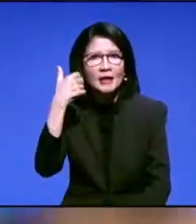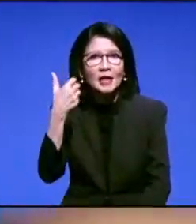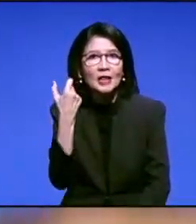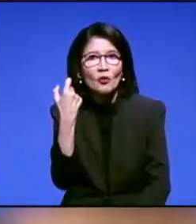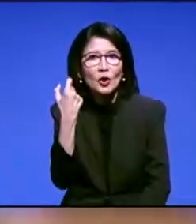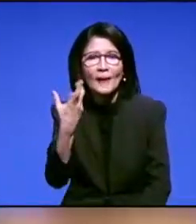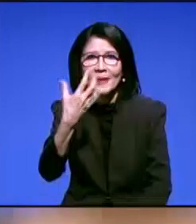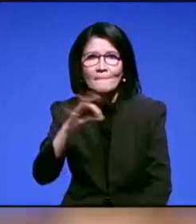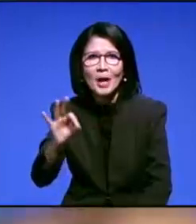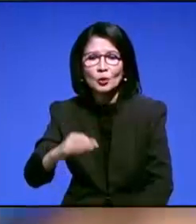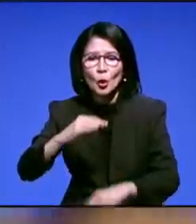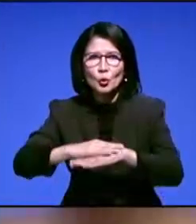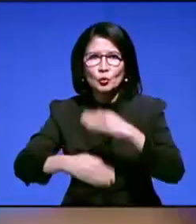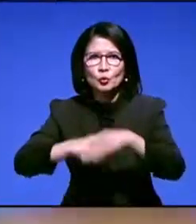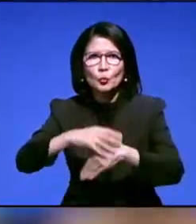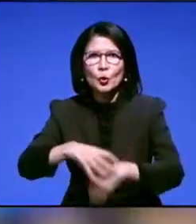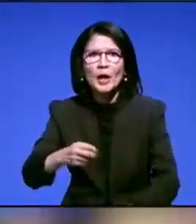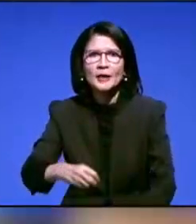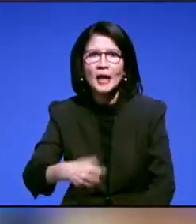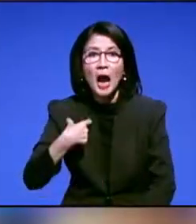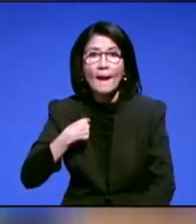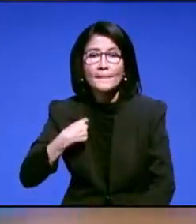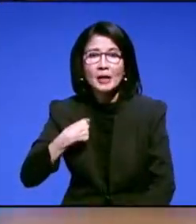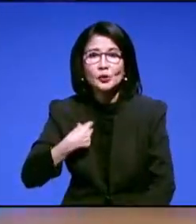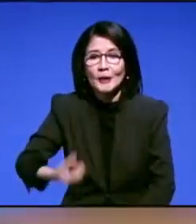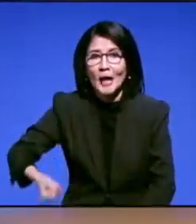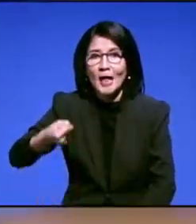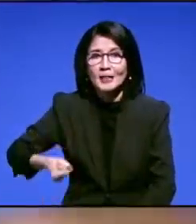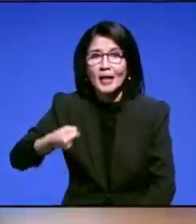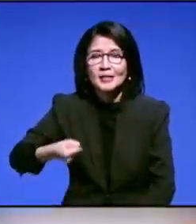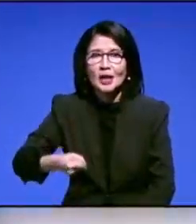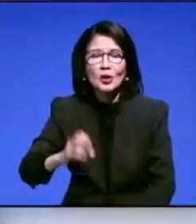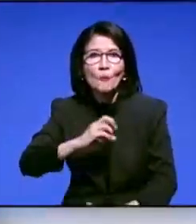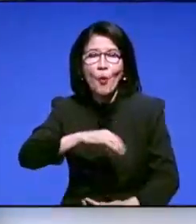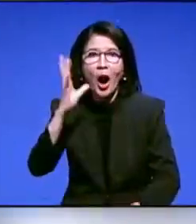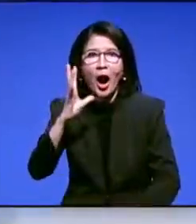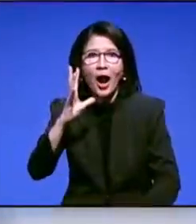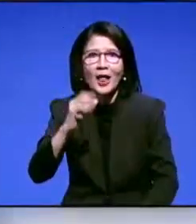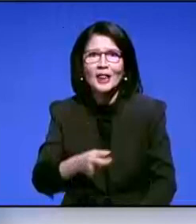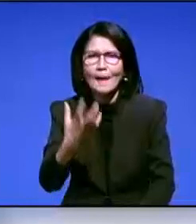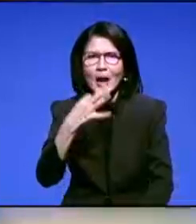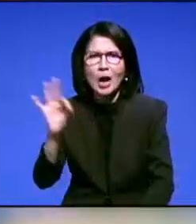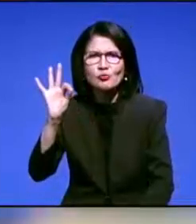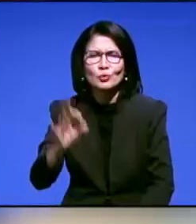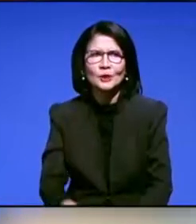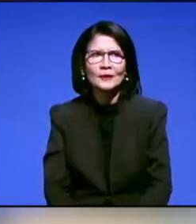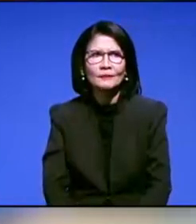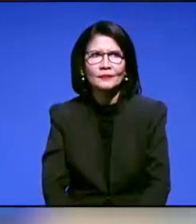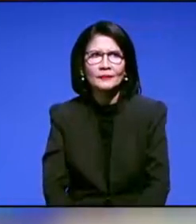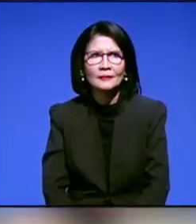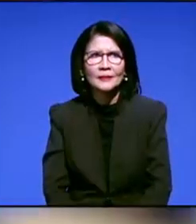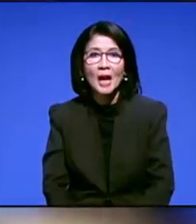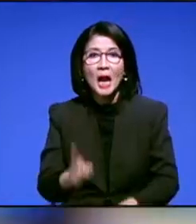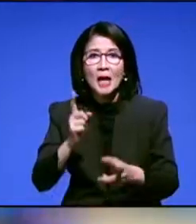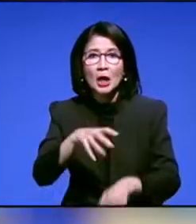terbaru, tumpukan pakaian berlabel, hingga tas-tas bermerek yang juga masih baru. Nah, tapi kalau